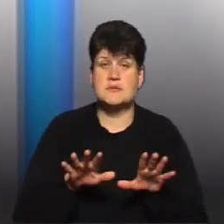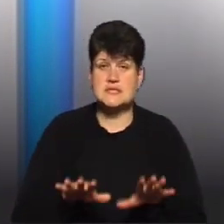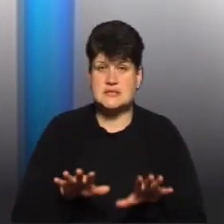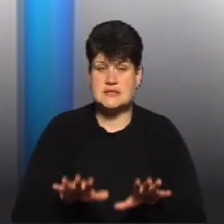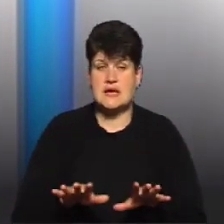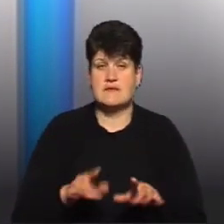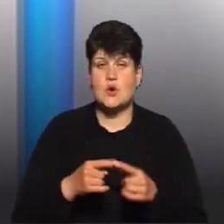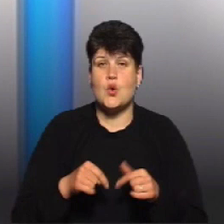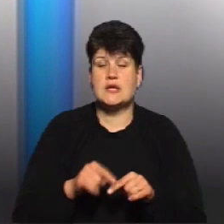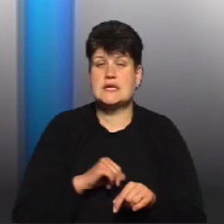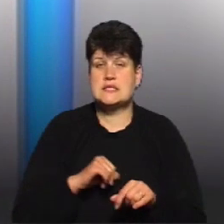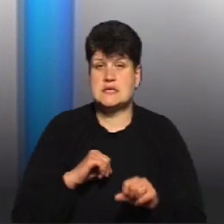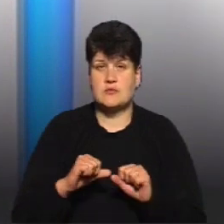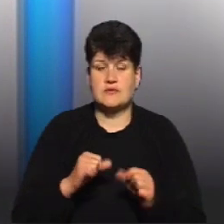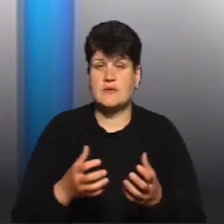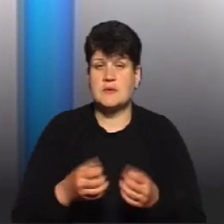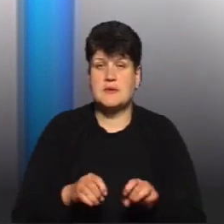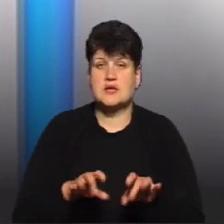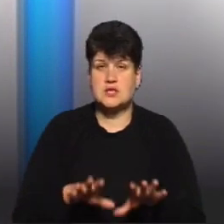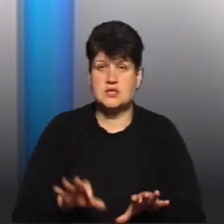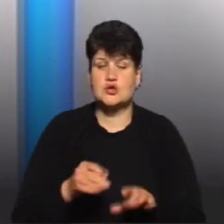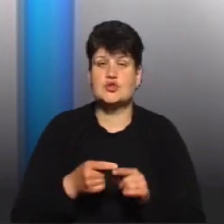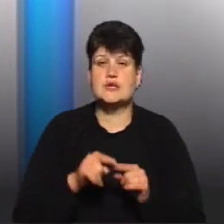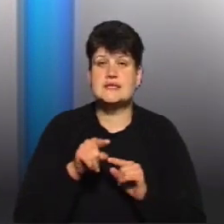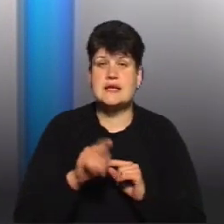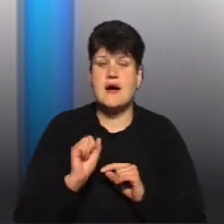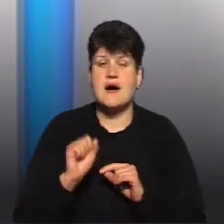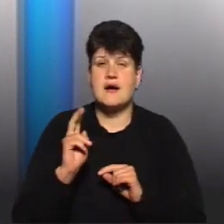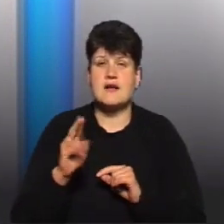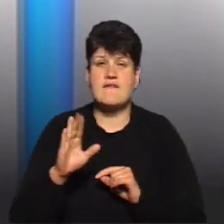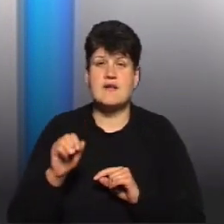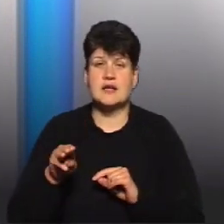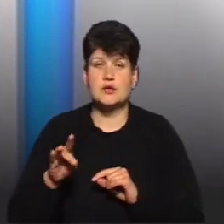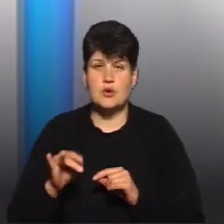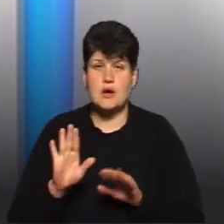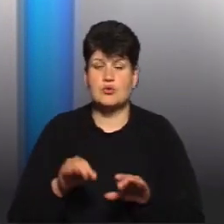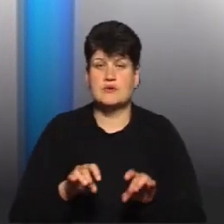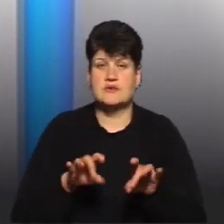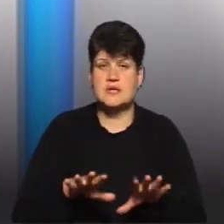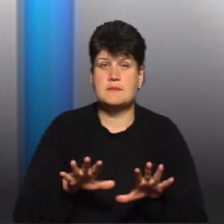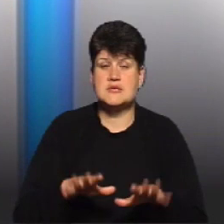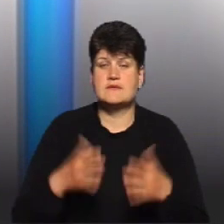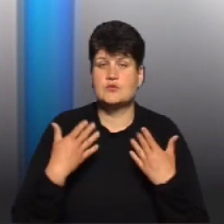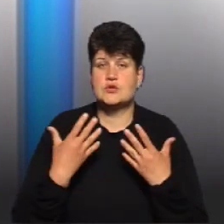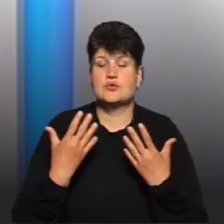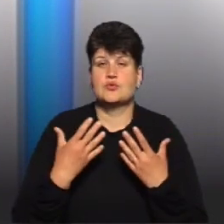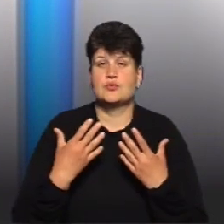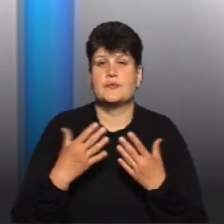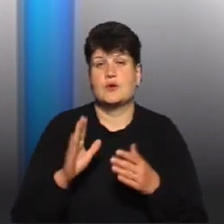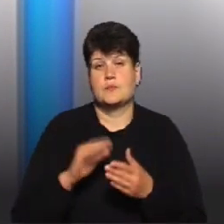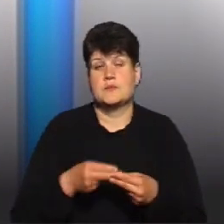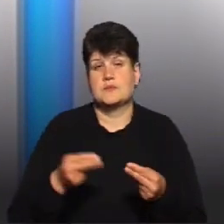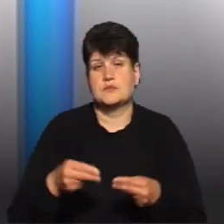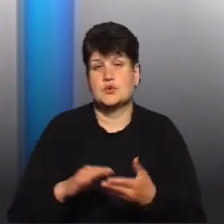самоврядування приймають рішення про те, що саме ця акваторія буде визначена місцем відпочинку на воді, укладається договір із